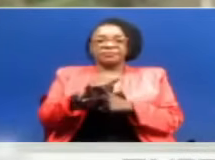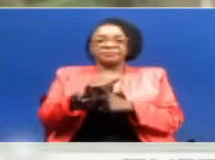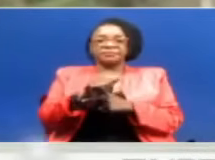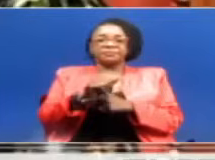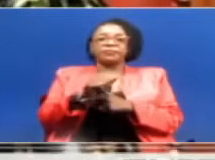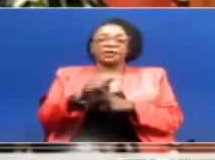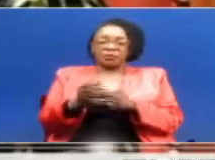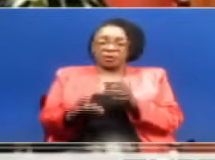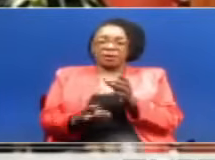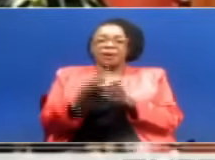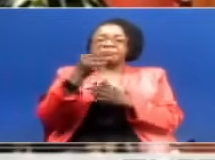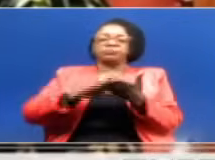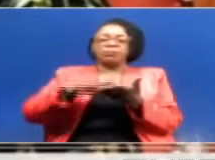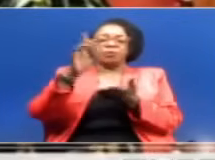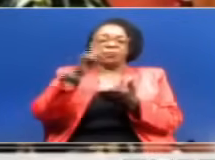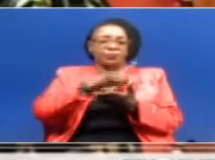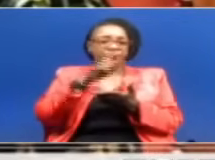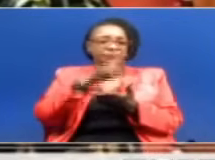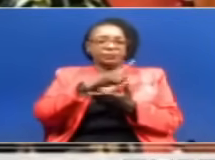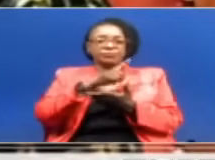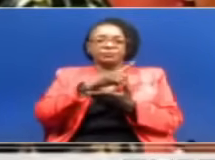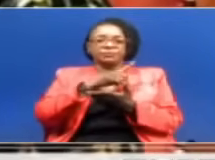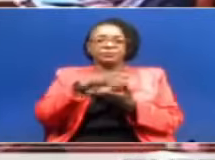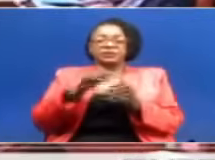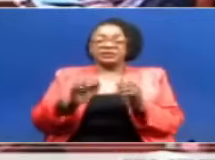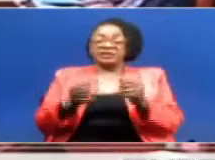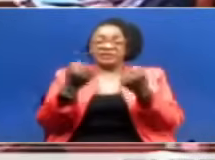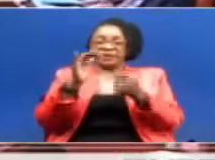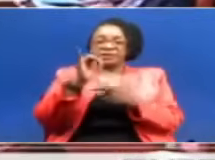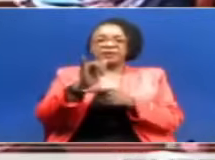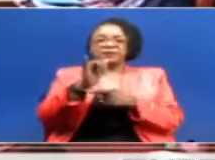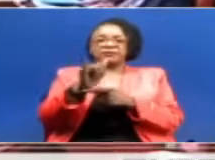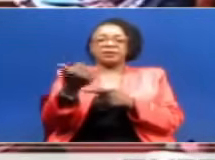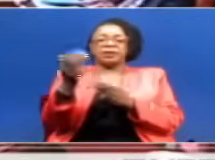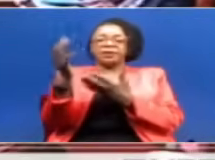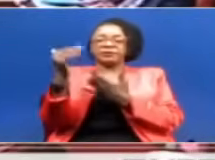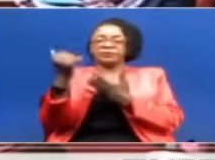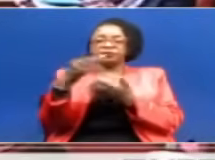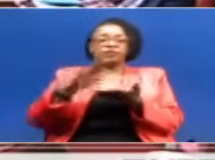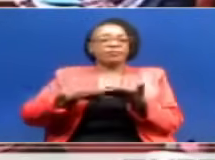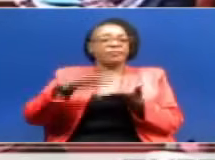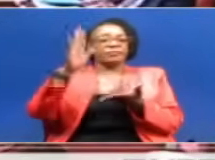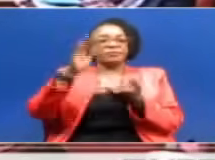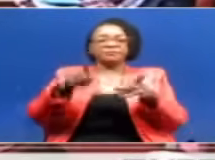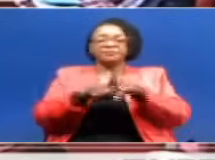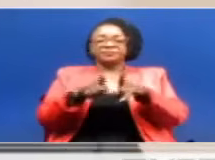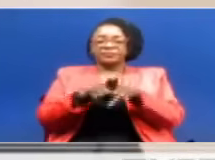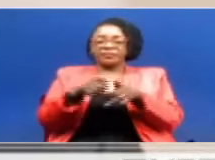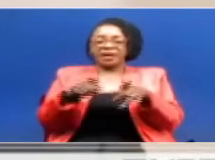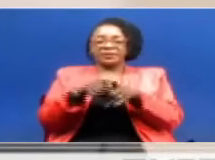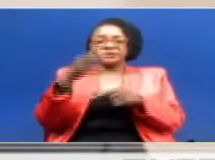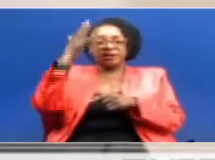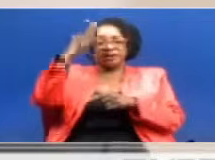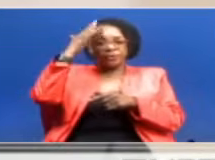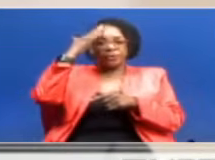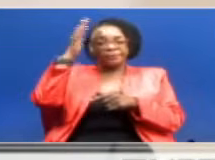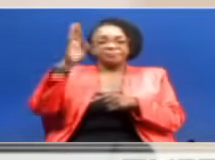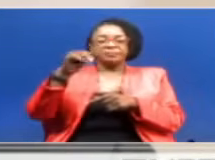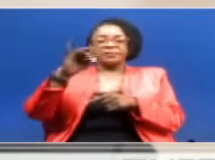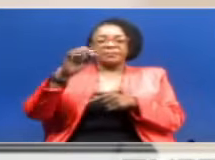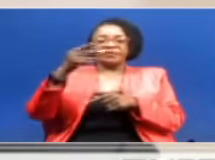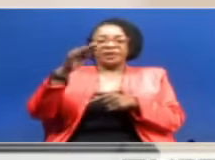lethal. Vile vile kuokoka kwa Mwangaza ni kinyume cha matarajio ya wengi, haswa ikizingatiwa kuwa waziri Mithika